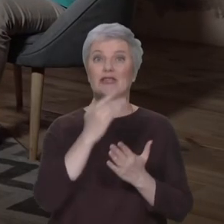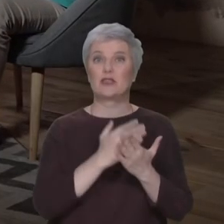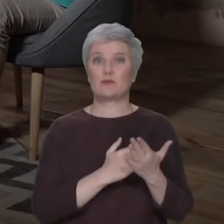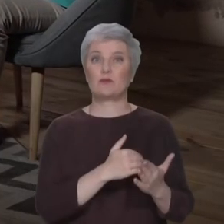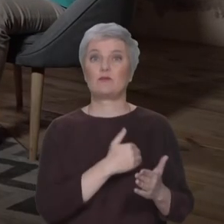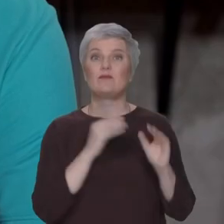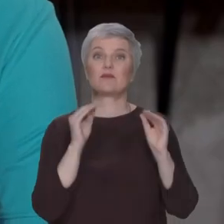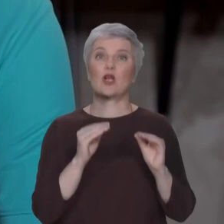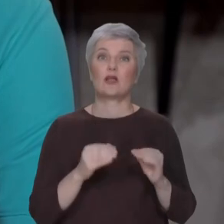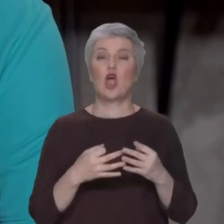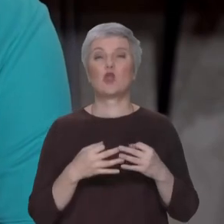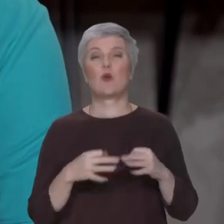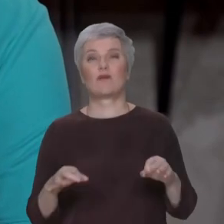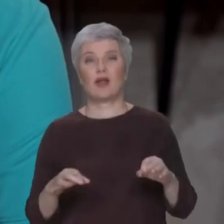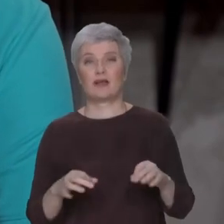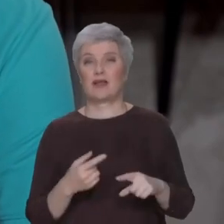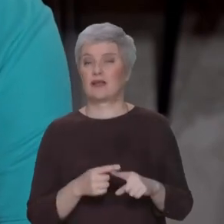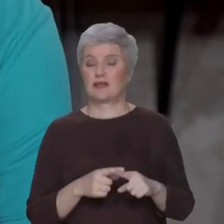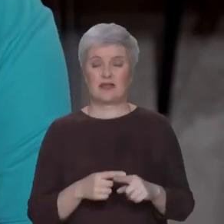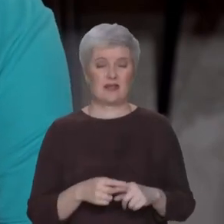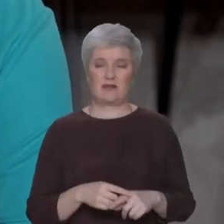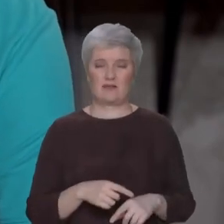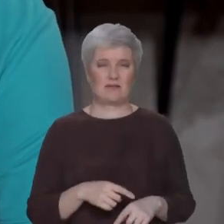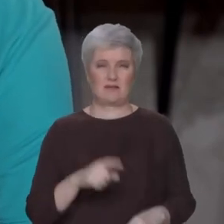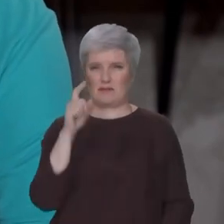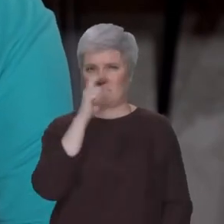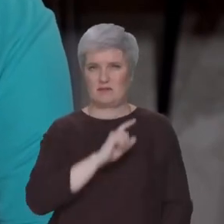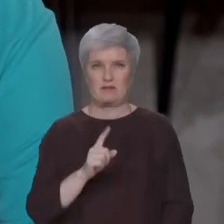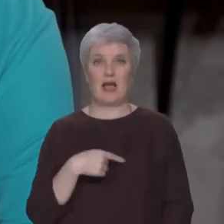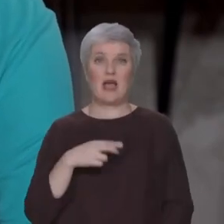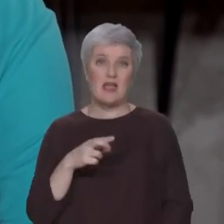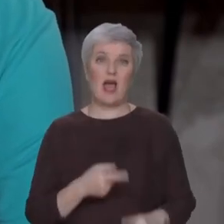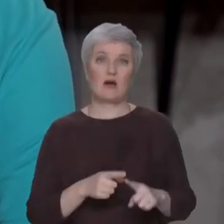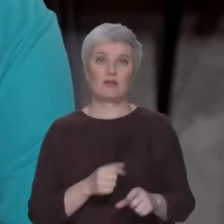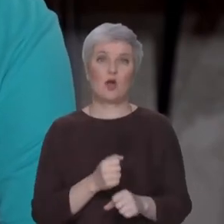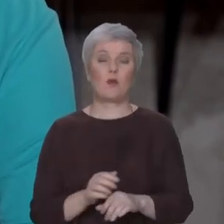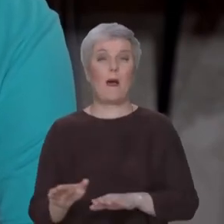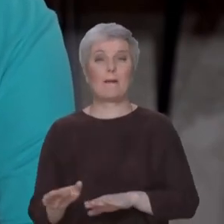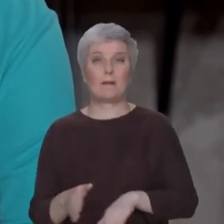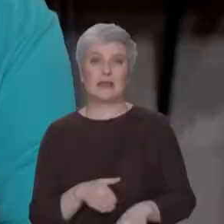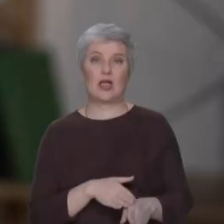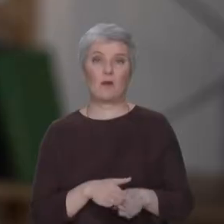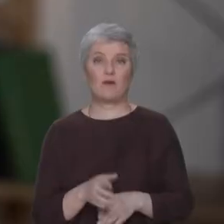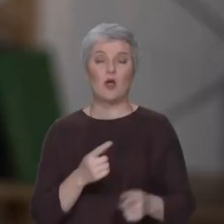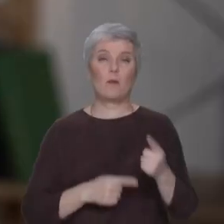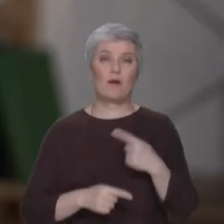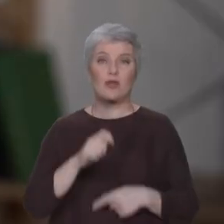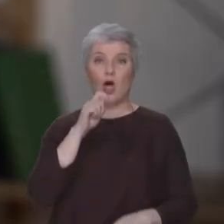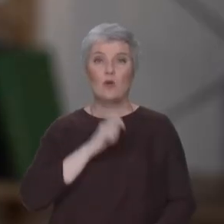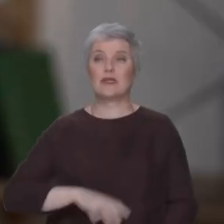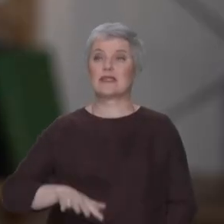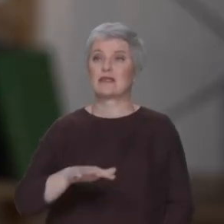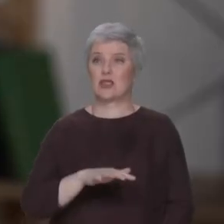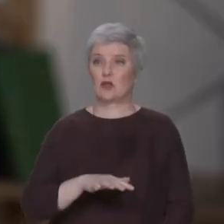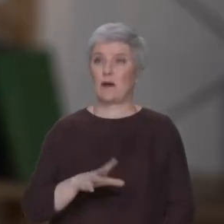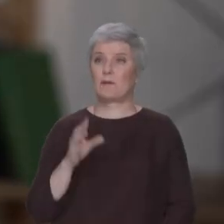хочуть складати і дозволяти ротувати, на мій погляд, це від лукавого. І я б це все робив після повного повернення українських територій. Якщо їх не буде,